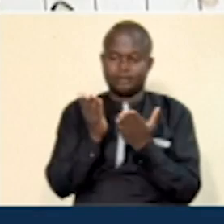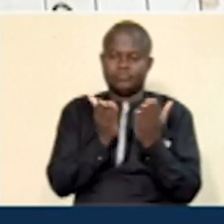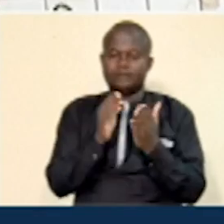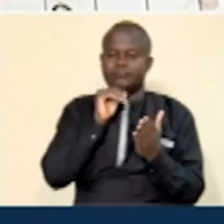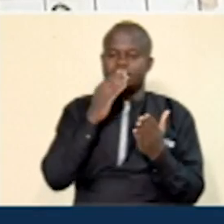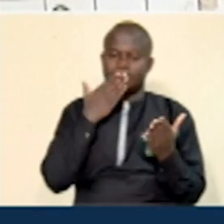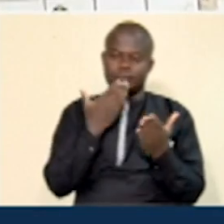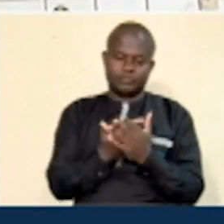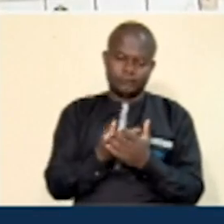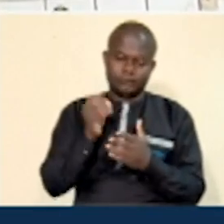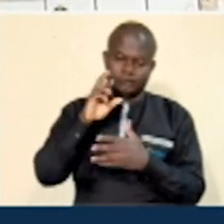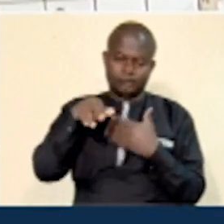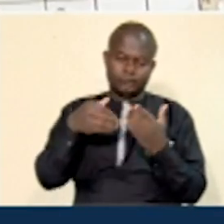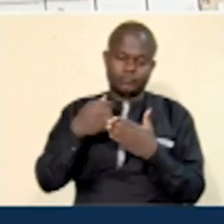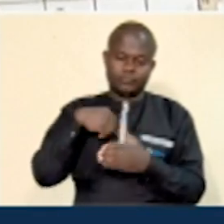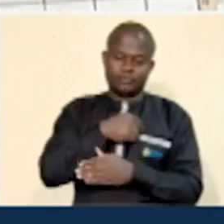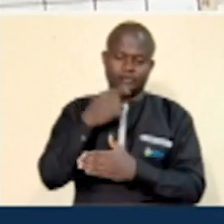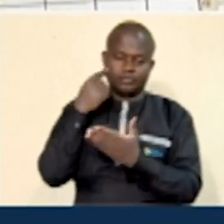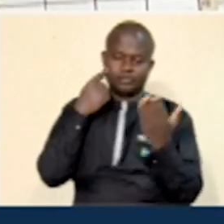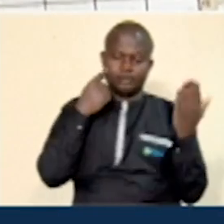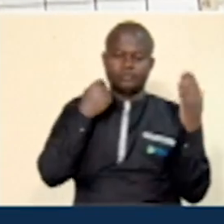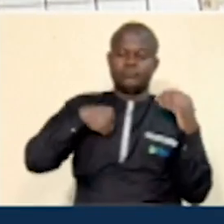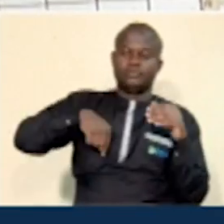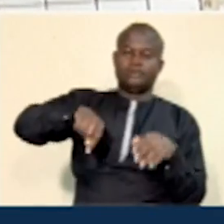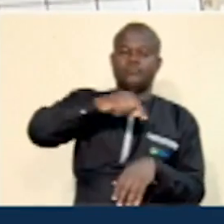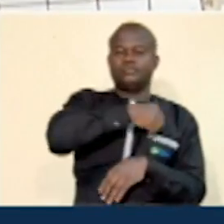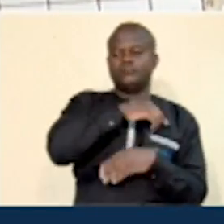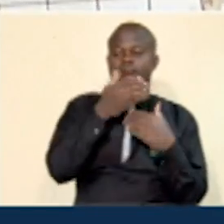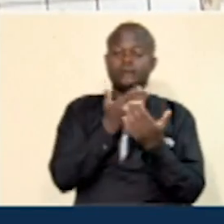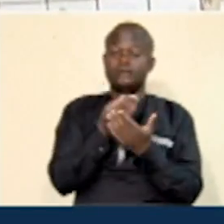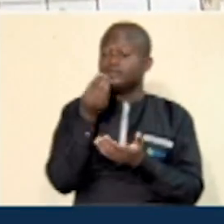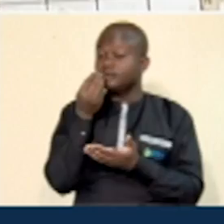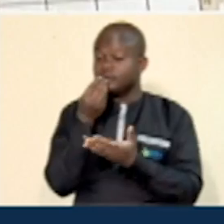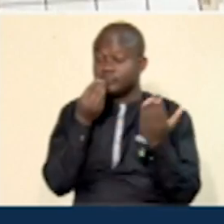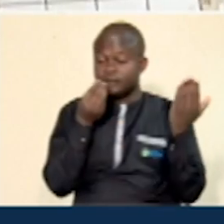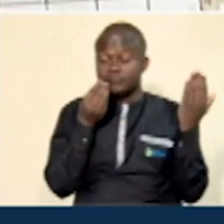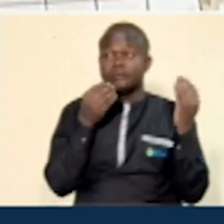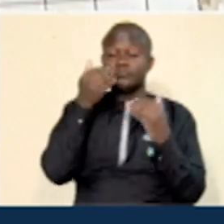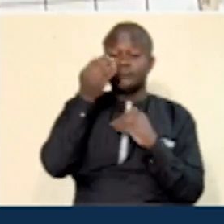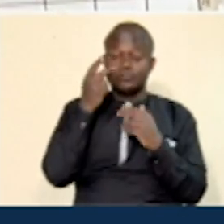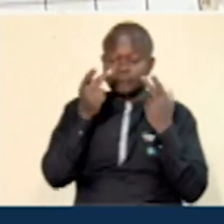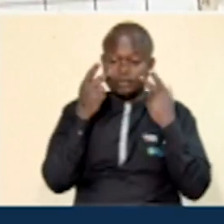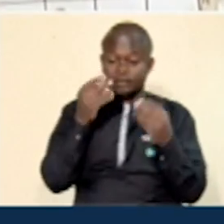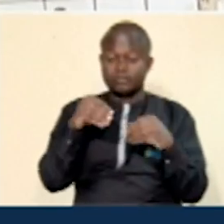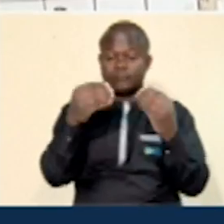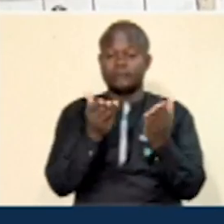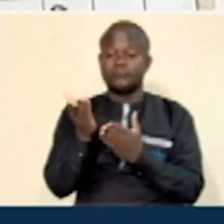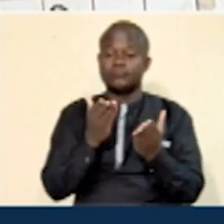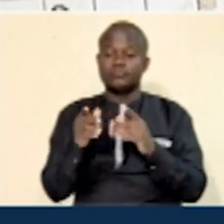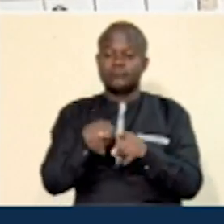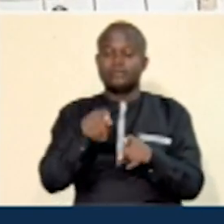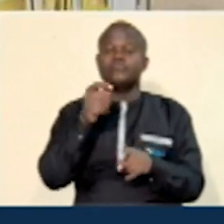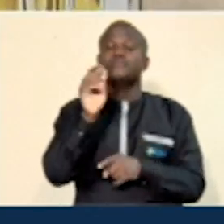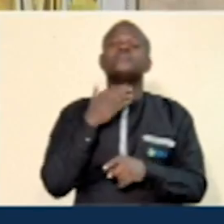ntabwo imeze neza. Cyangwa se nko muri restora, ukajya muri restora ukaka icyo kurya, ugasanga umuntu ntaguhaye serivisi nk'uko